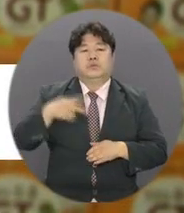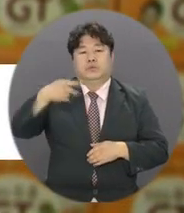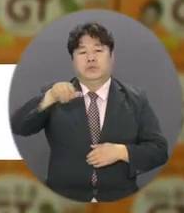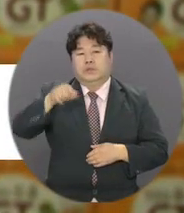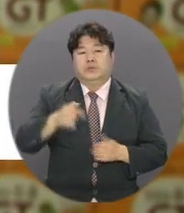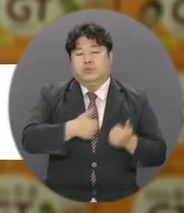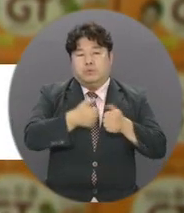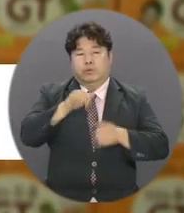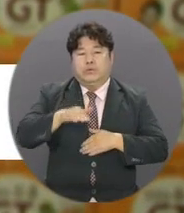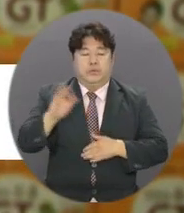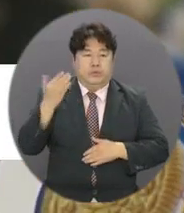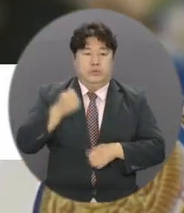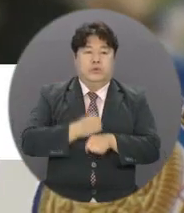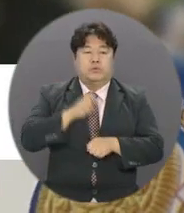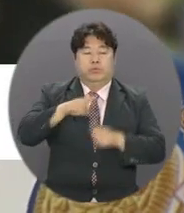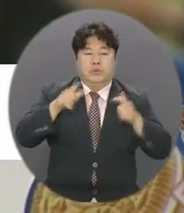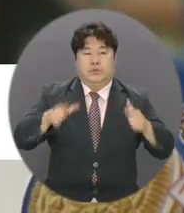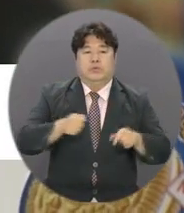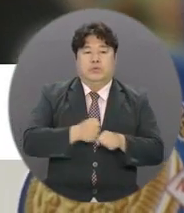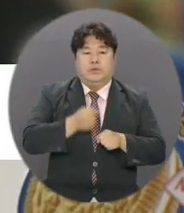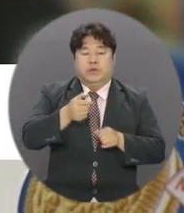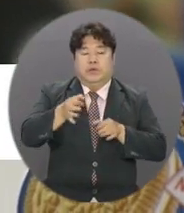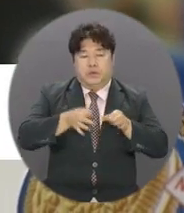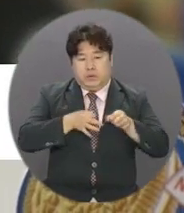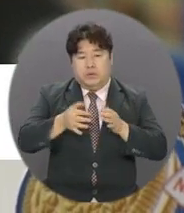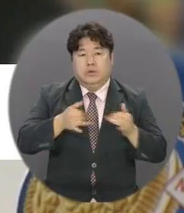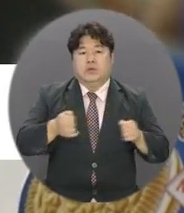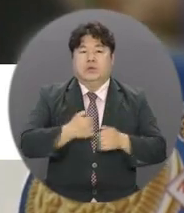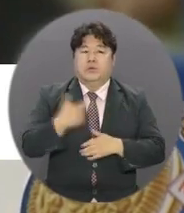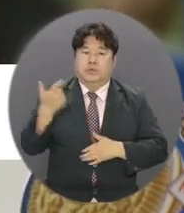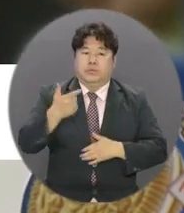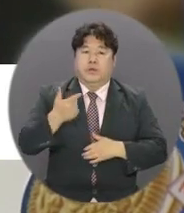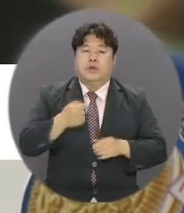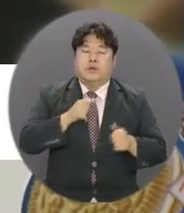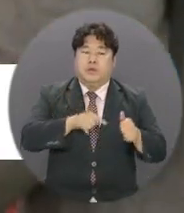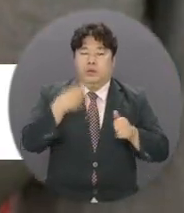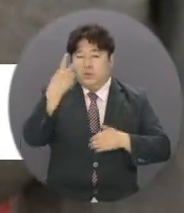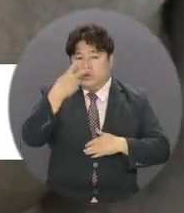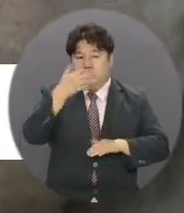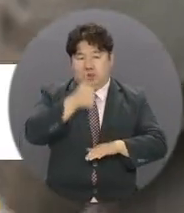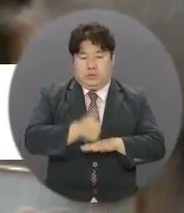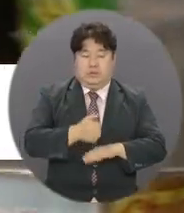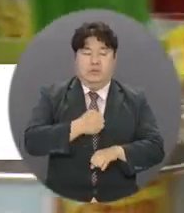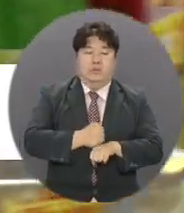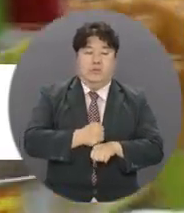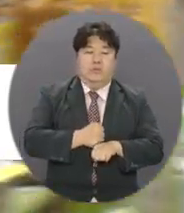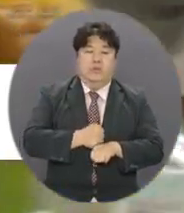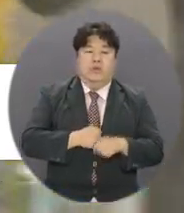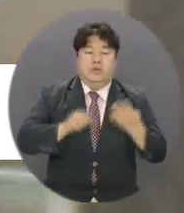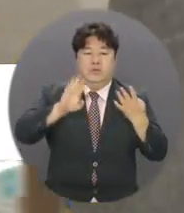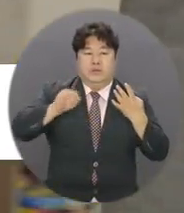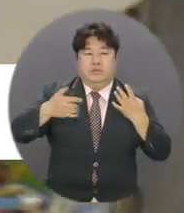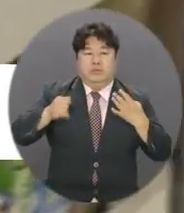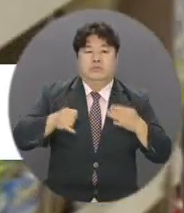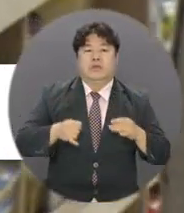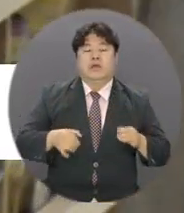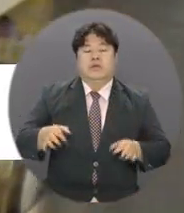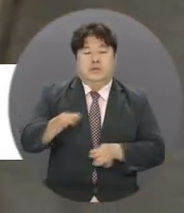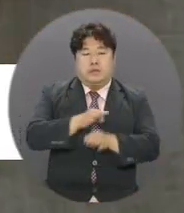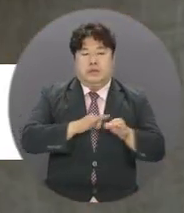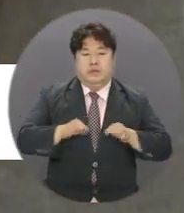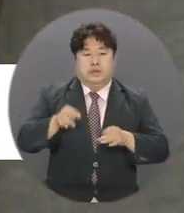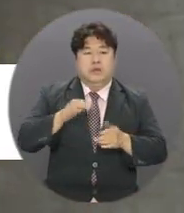상공회의소가 최근 광주 지역 소매 유통업체 60개사를 대상으로 조사한 결과 4분기 경기 전망